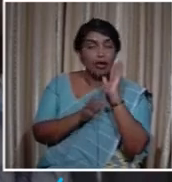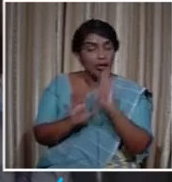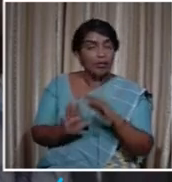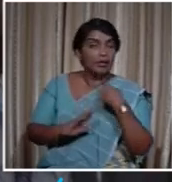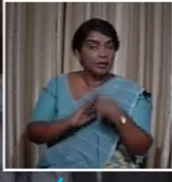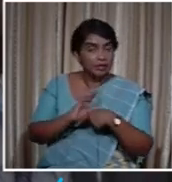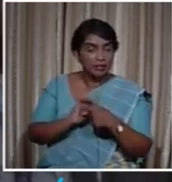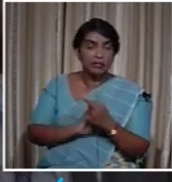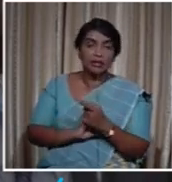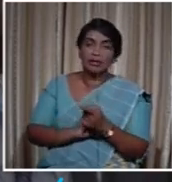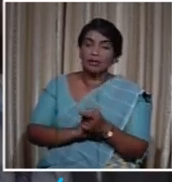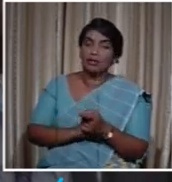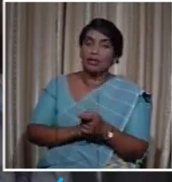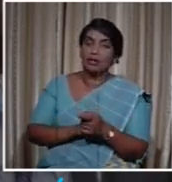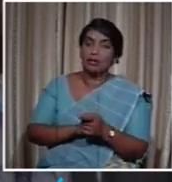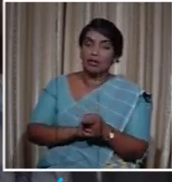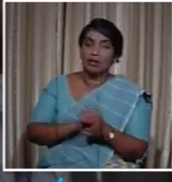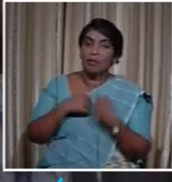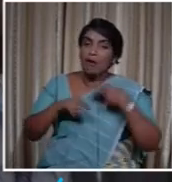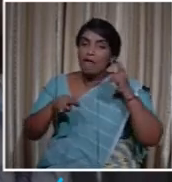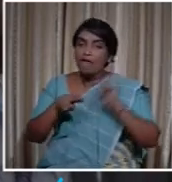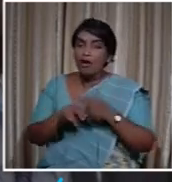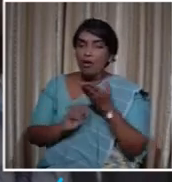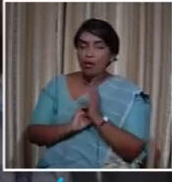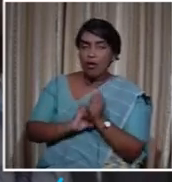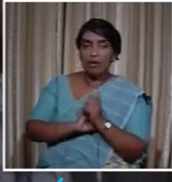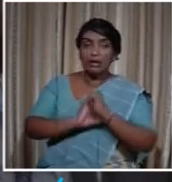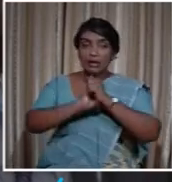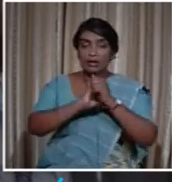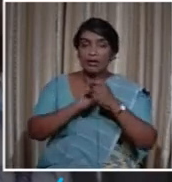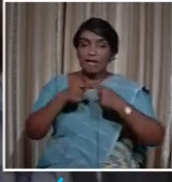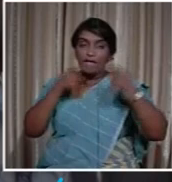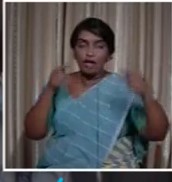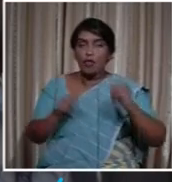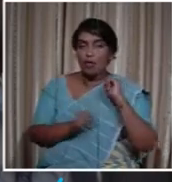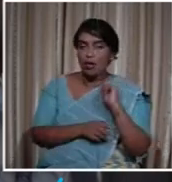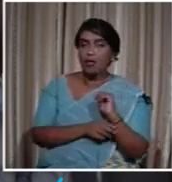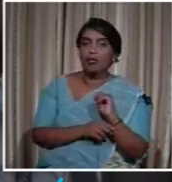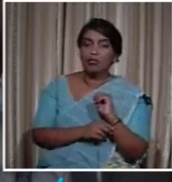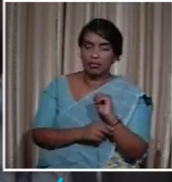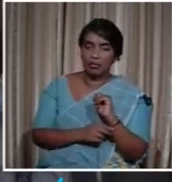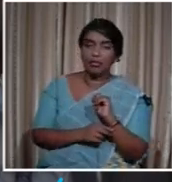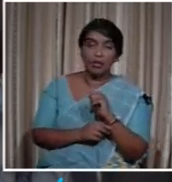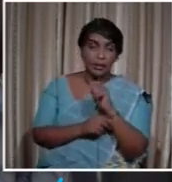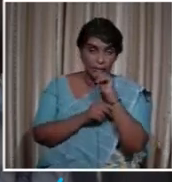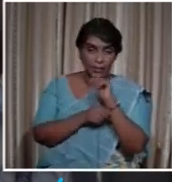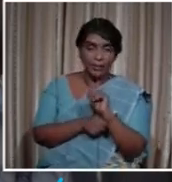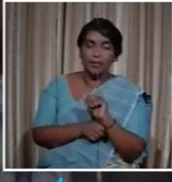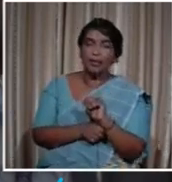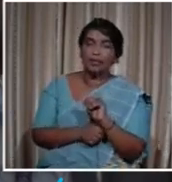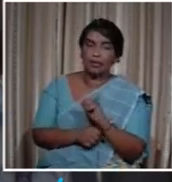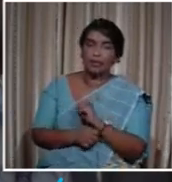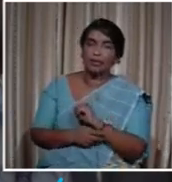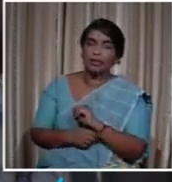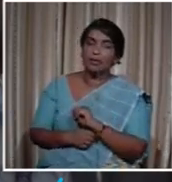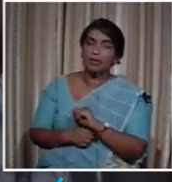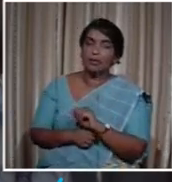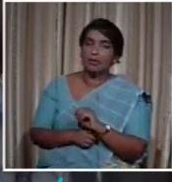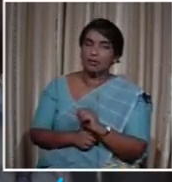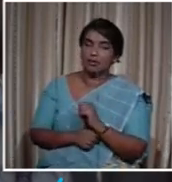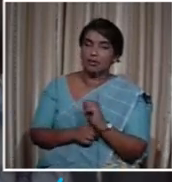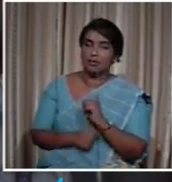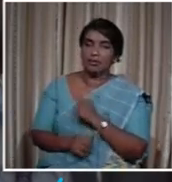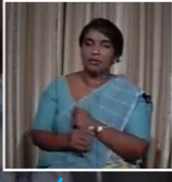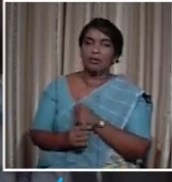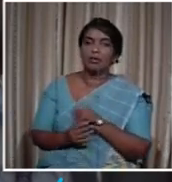நண்பன் யார், எதிரி யார் என்பதை சரியாக எடைபோட முடியாமல், அந்த மக்களை சரியான பாதையில் வழிநடத்த முடியாமல் திணறுகின்ற இந்த